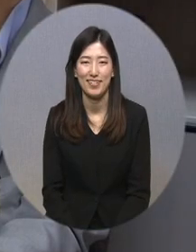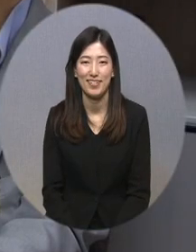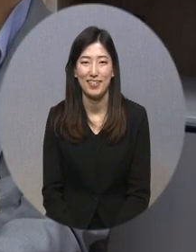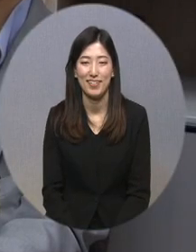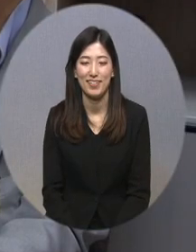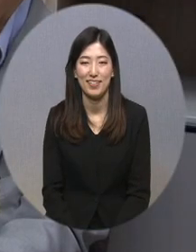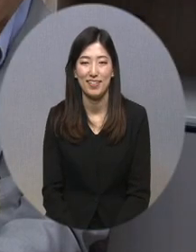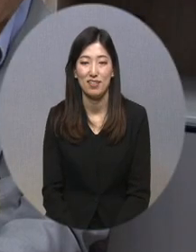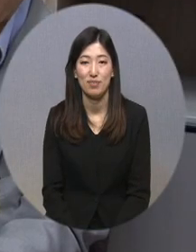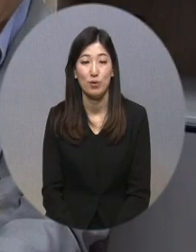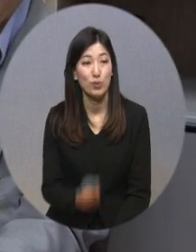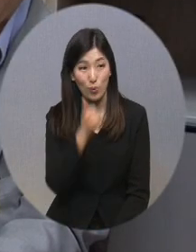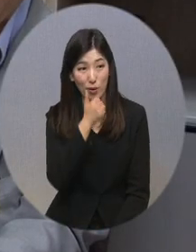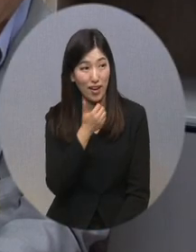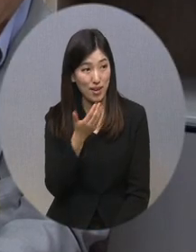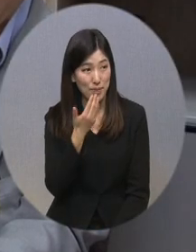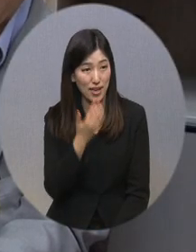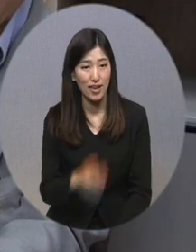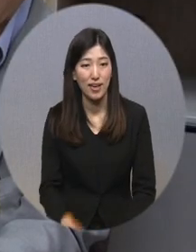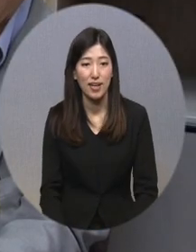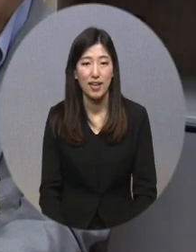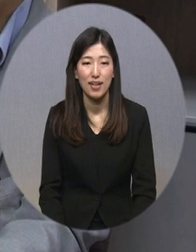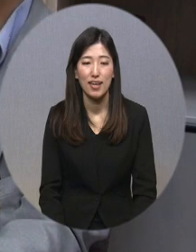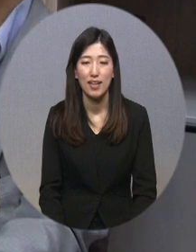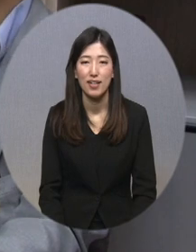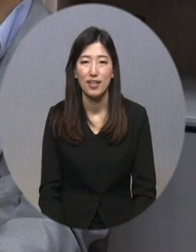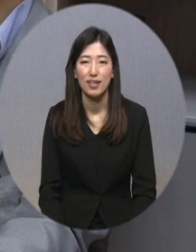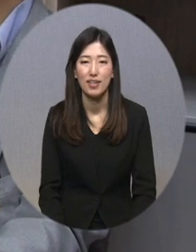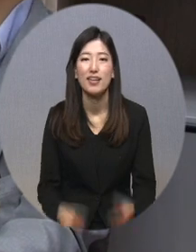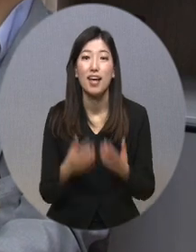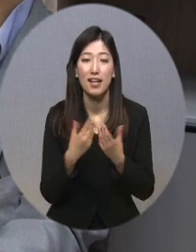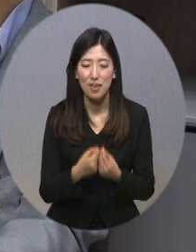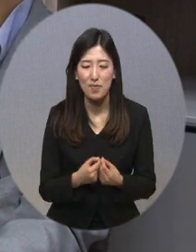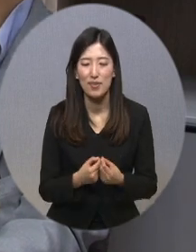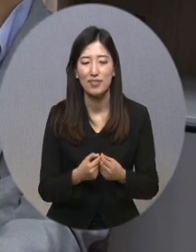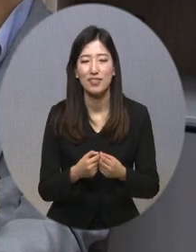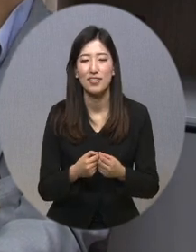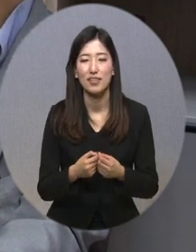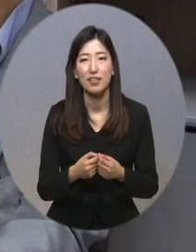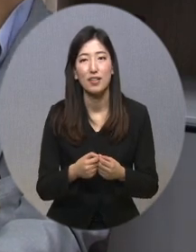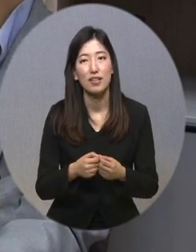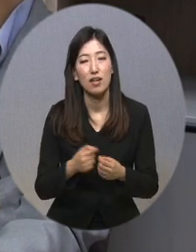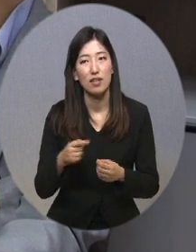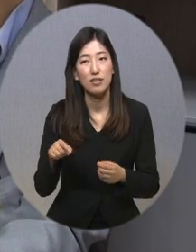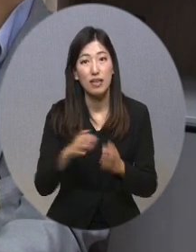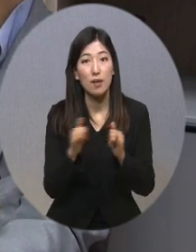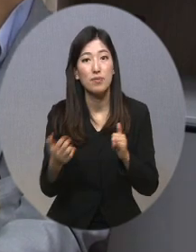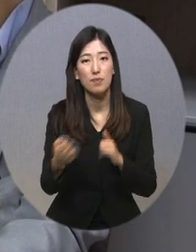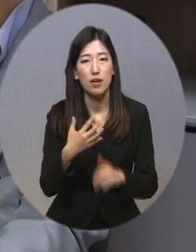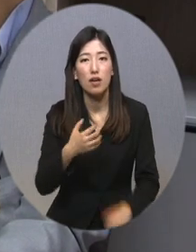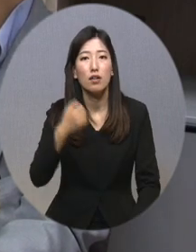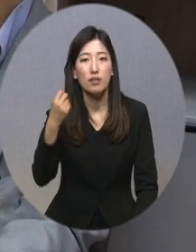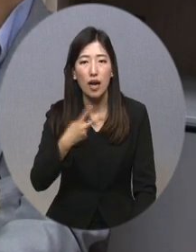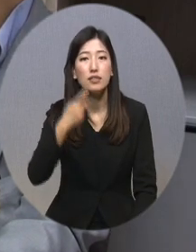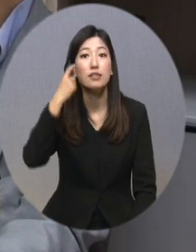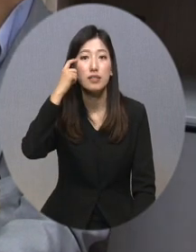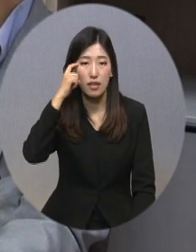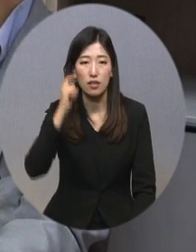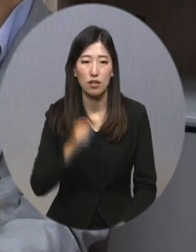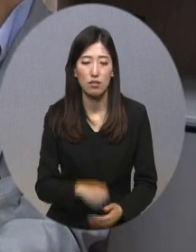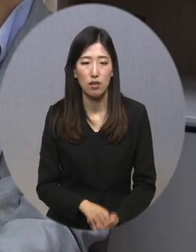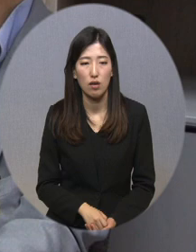있나요? 일단은 다시 생각을 했대요. 그분들이 왜 저 사람은